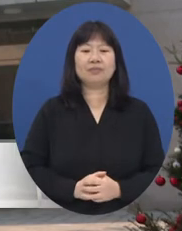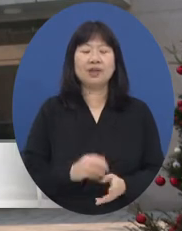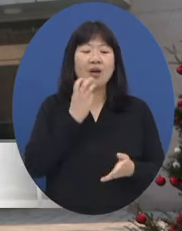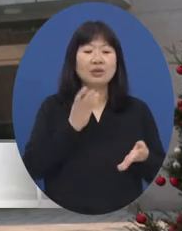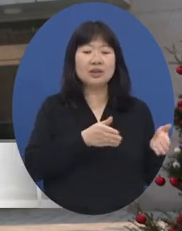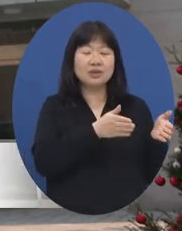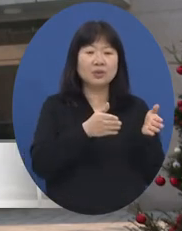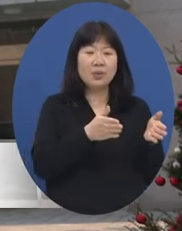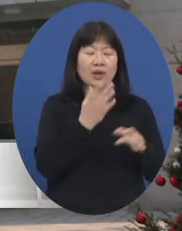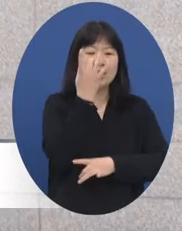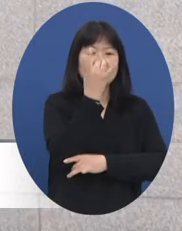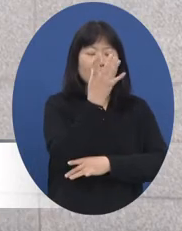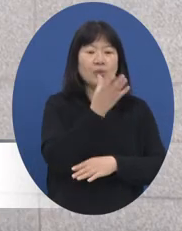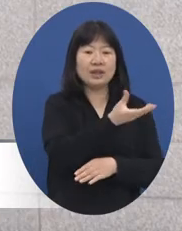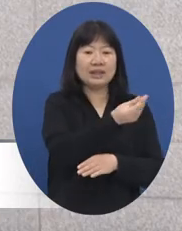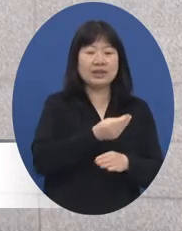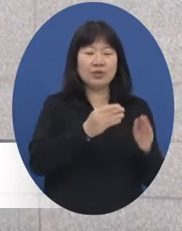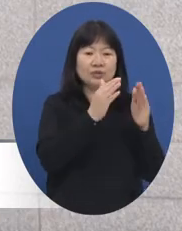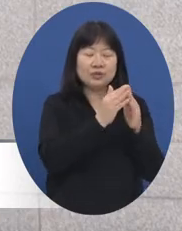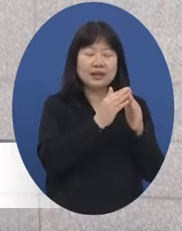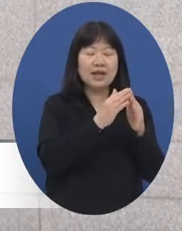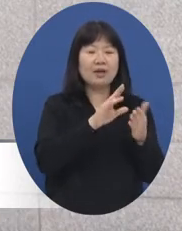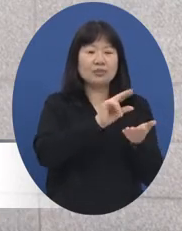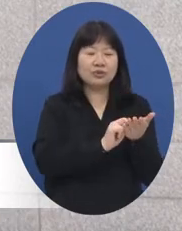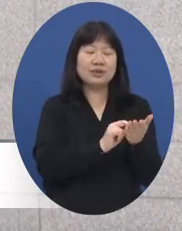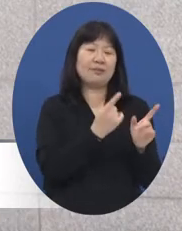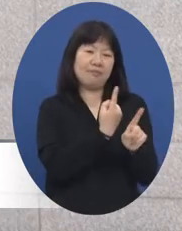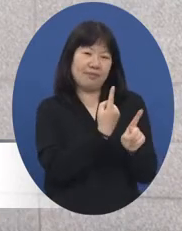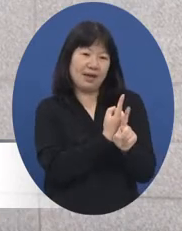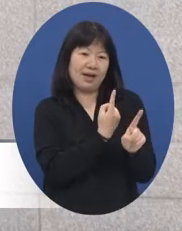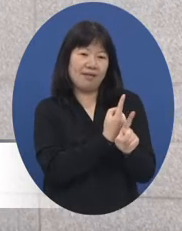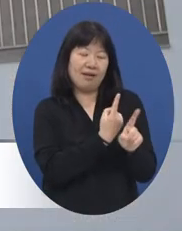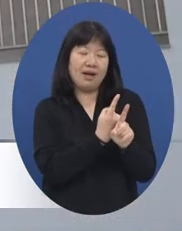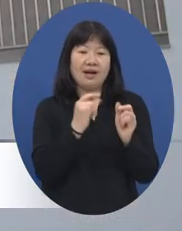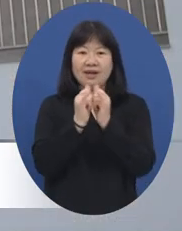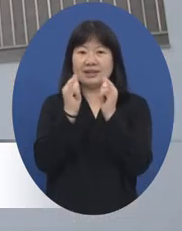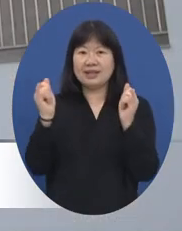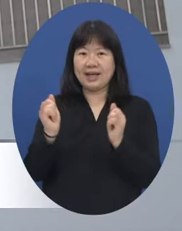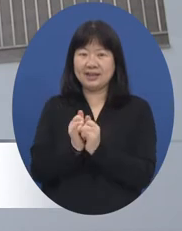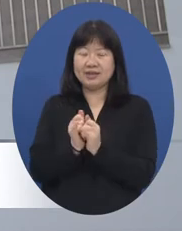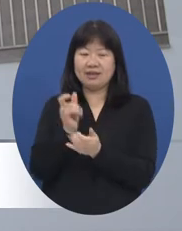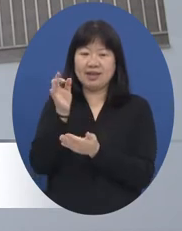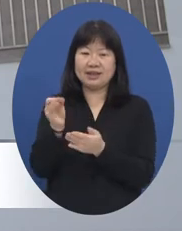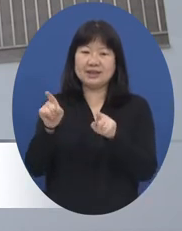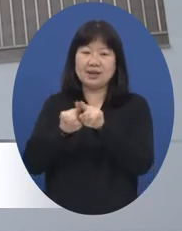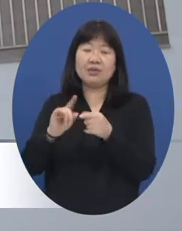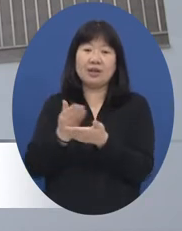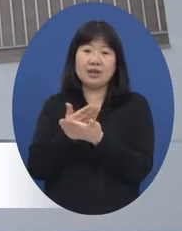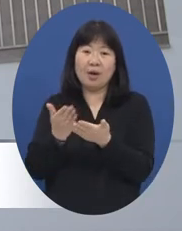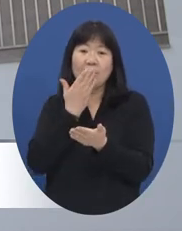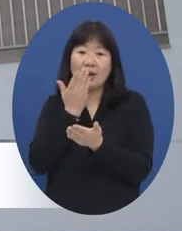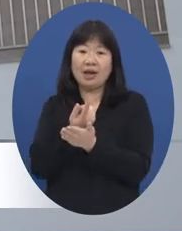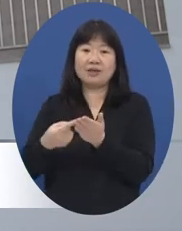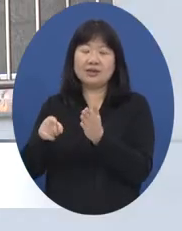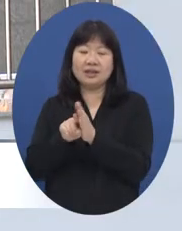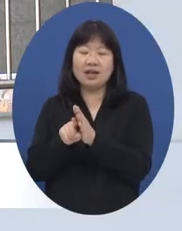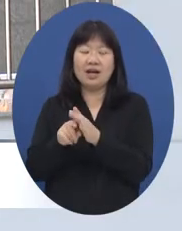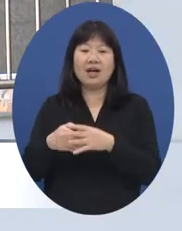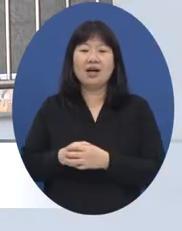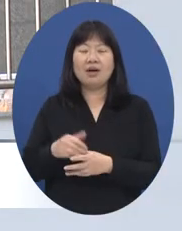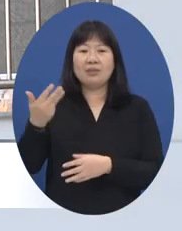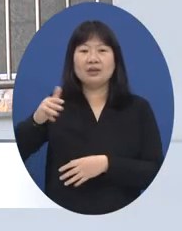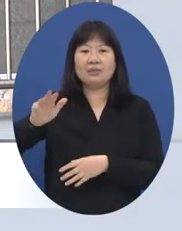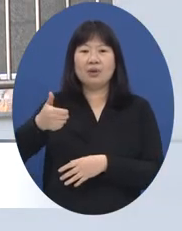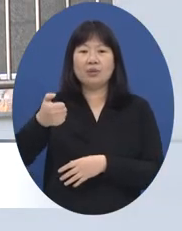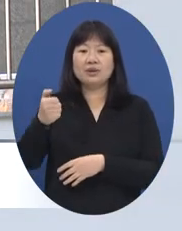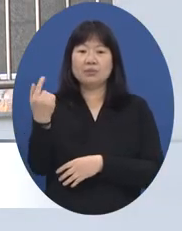이렇게 경기도가 기존임대주택에 문제점을 보완하고 사회적 가치 실현을 할 수 있는 사회주택 8558